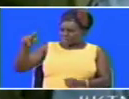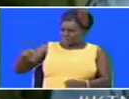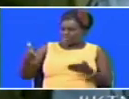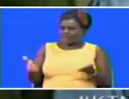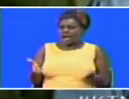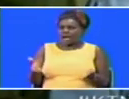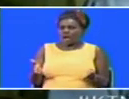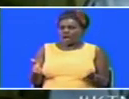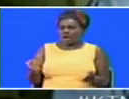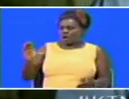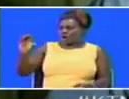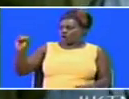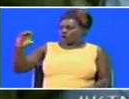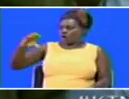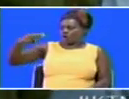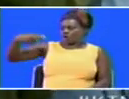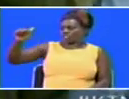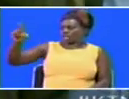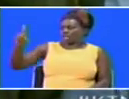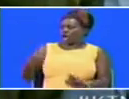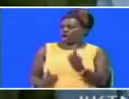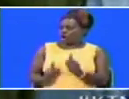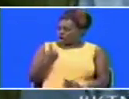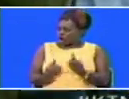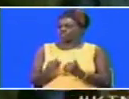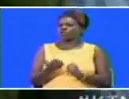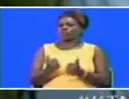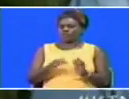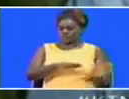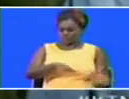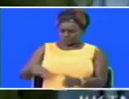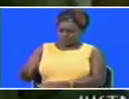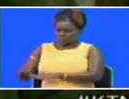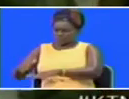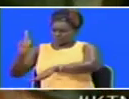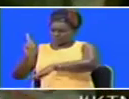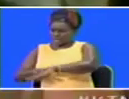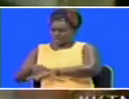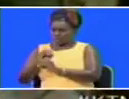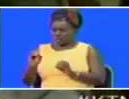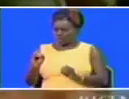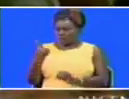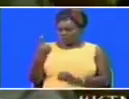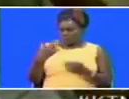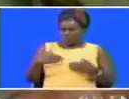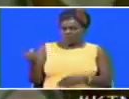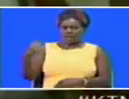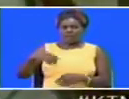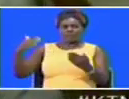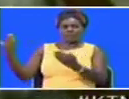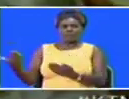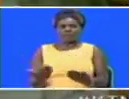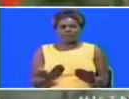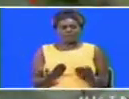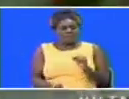kama bwana ocha Kwa hivyo hapo kuna kinyang Kali na bila kupe wakati Peng nina jamaa ambao karibu karibu Katika ktn news